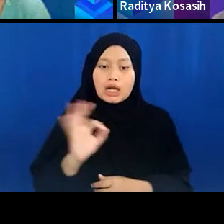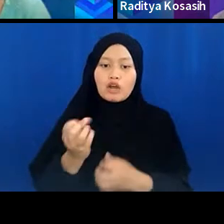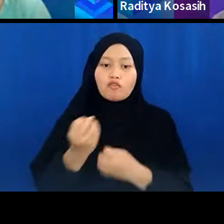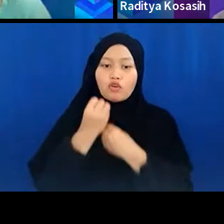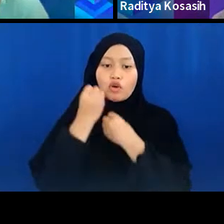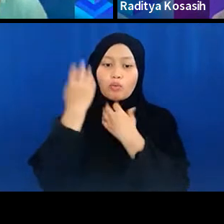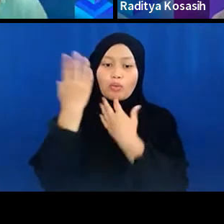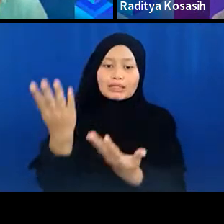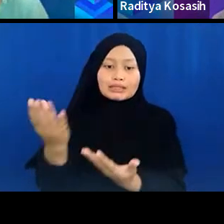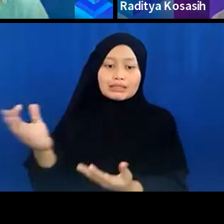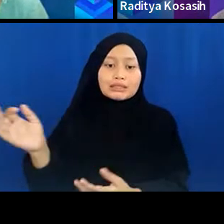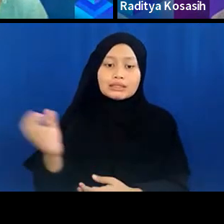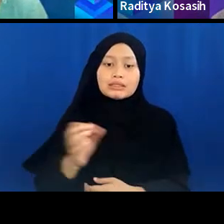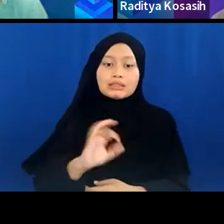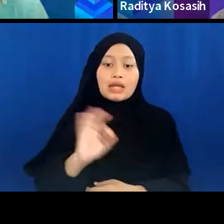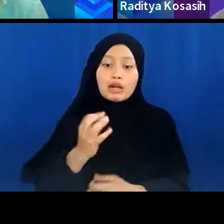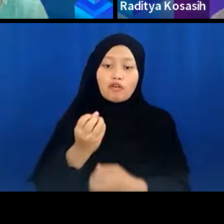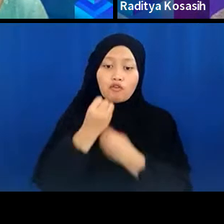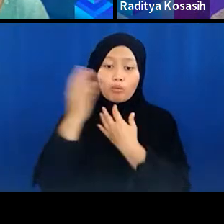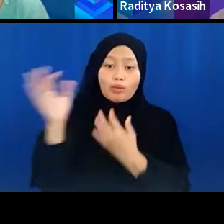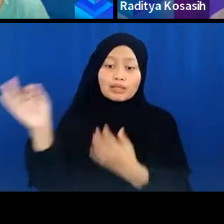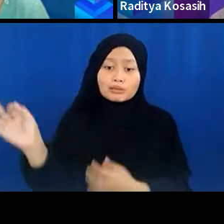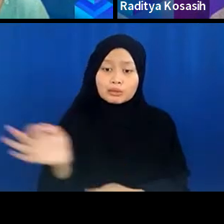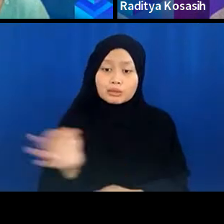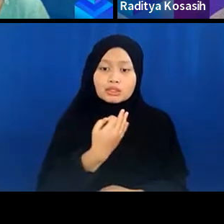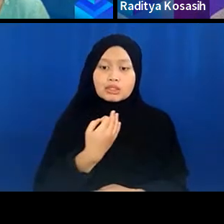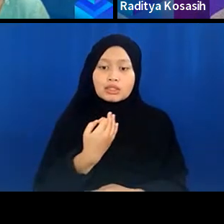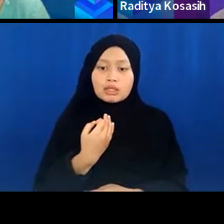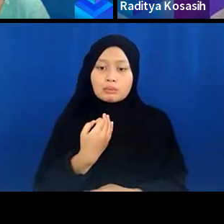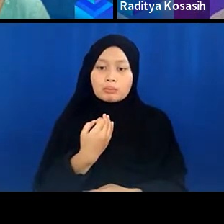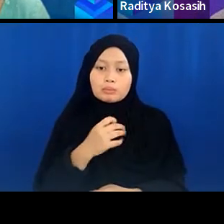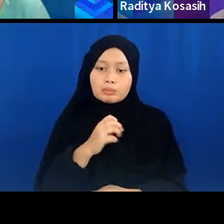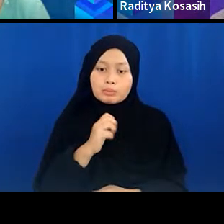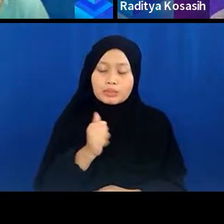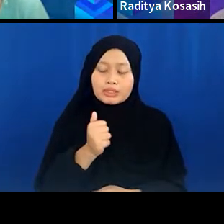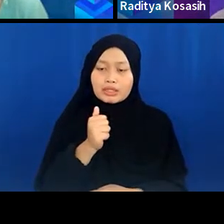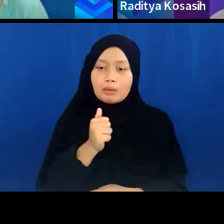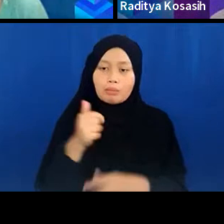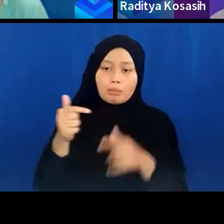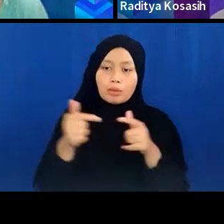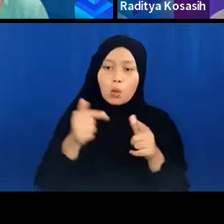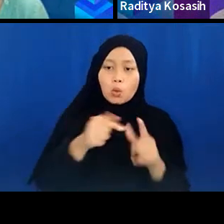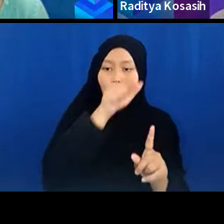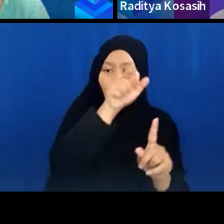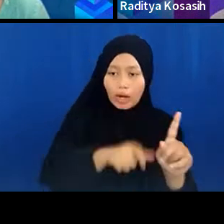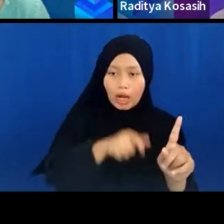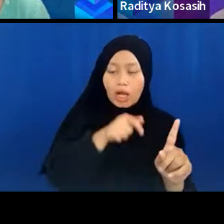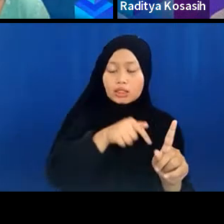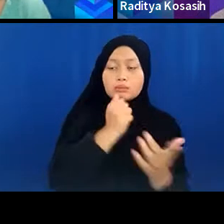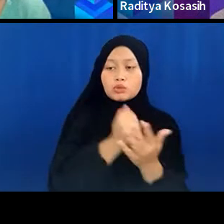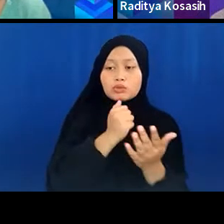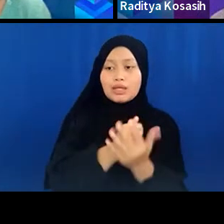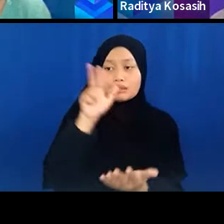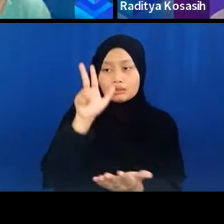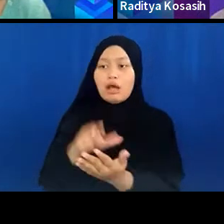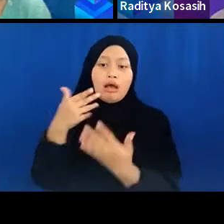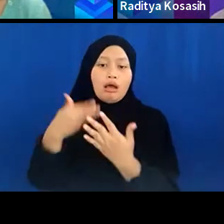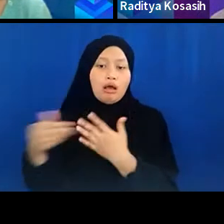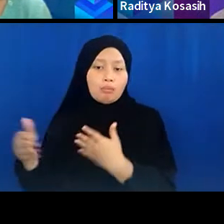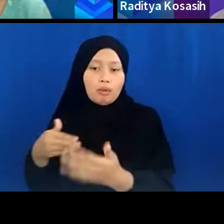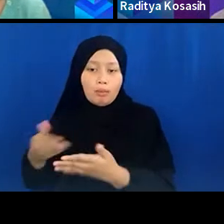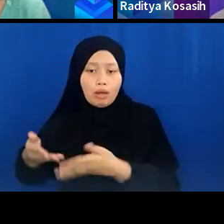apapun dari akhirnya Tutut yang bisa mengadu kita seseorang yaitu berusaha aja istri